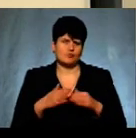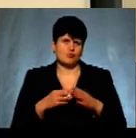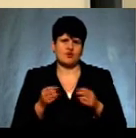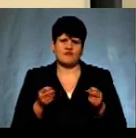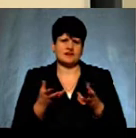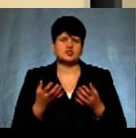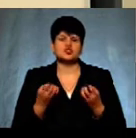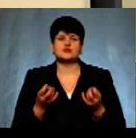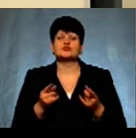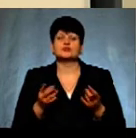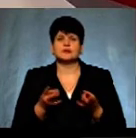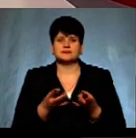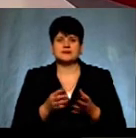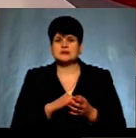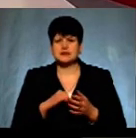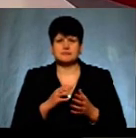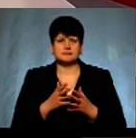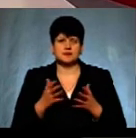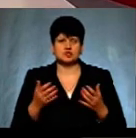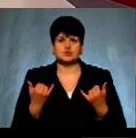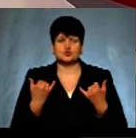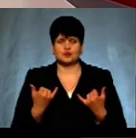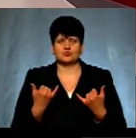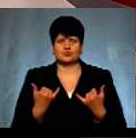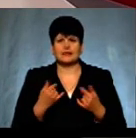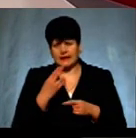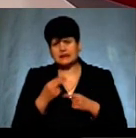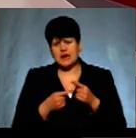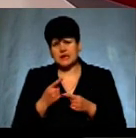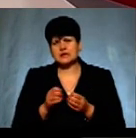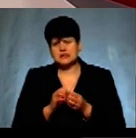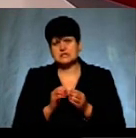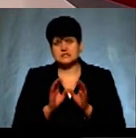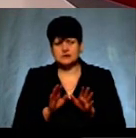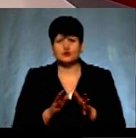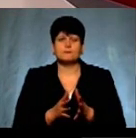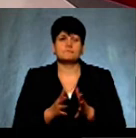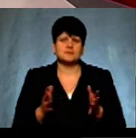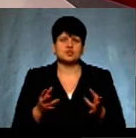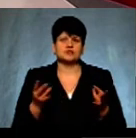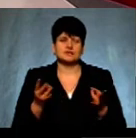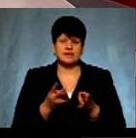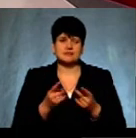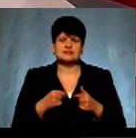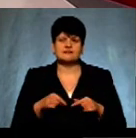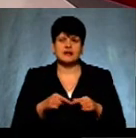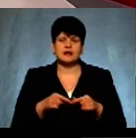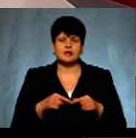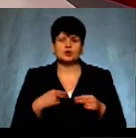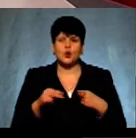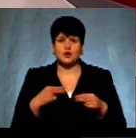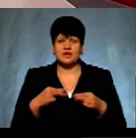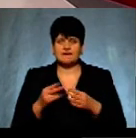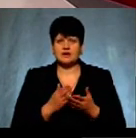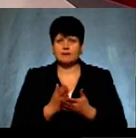на Тернопільщині? Ну, найбільше на сьогодні, і так традиційно, у нас найбільше потребують, це сфера торгівлі та послуг. Це